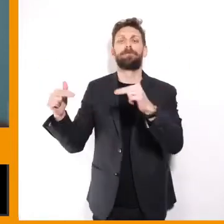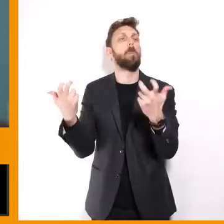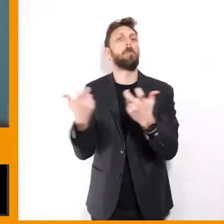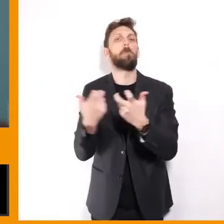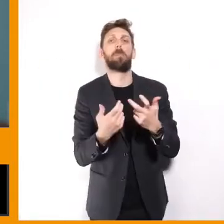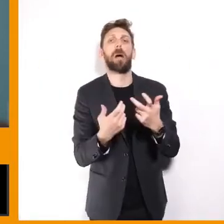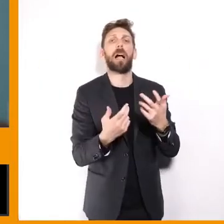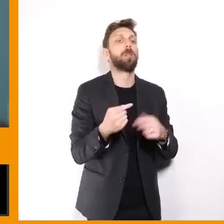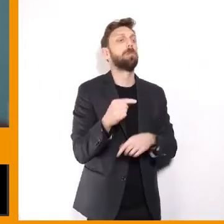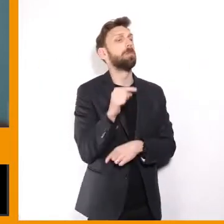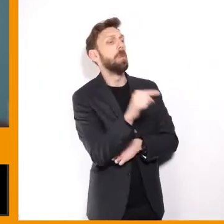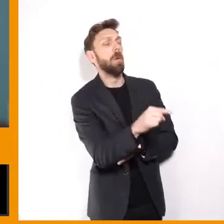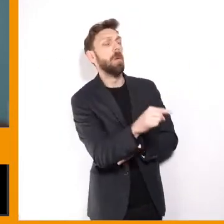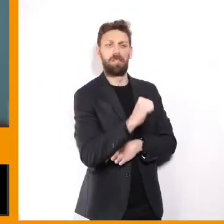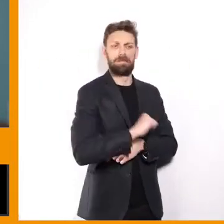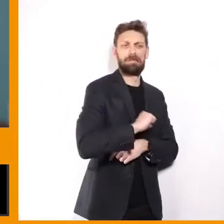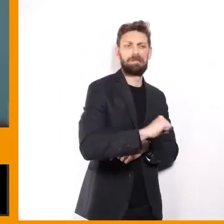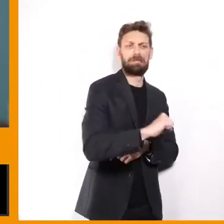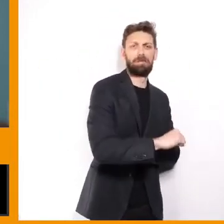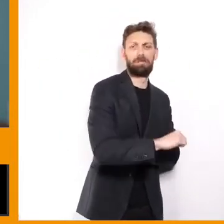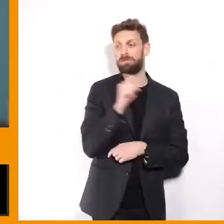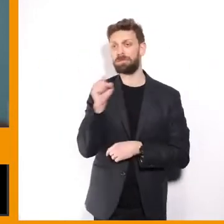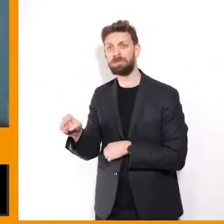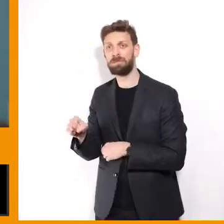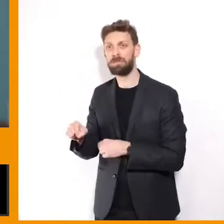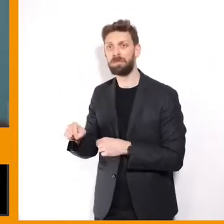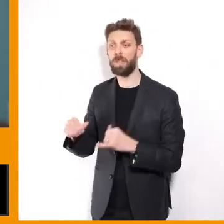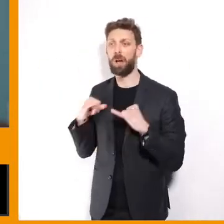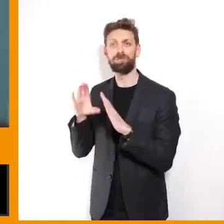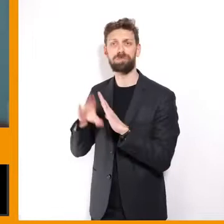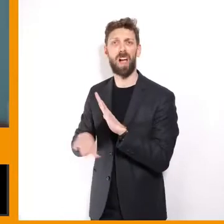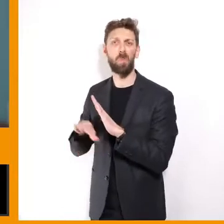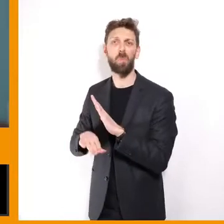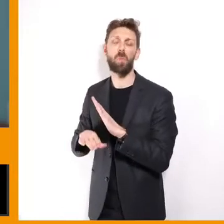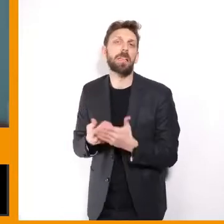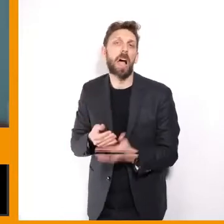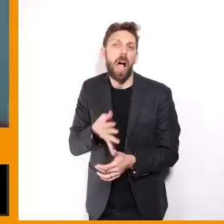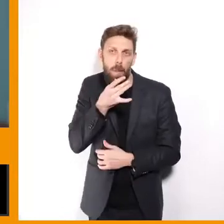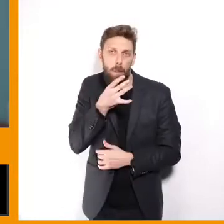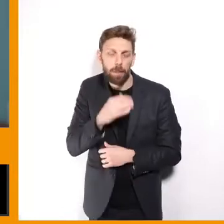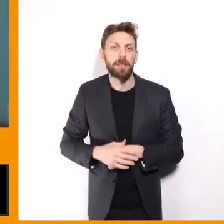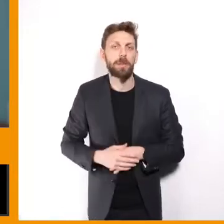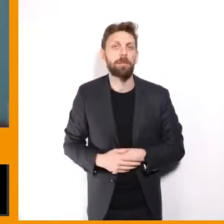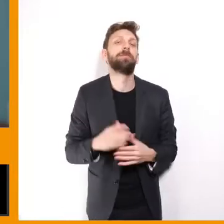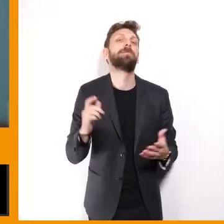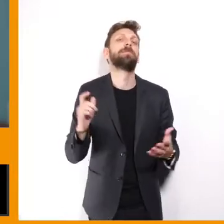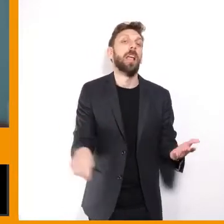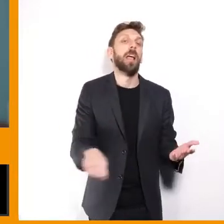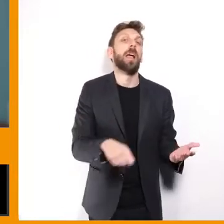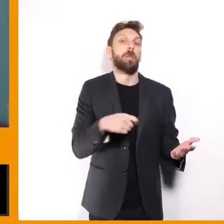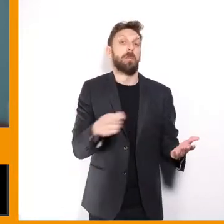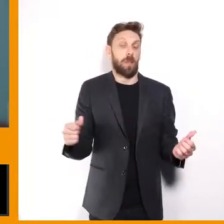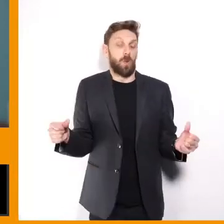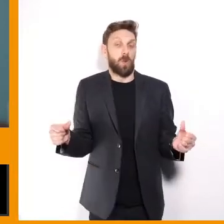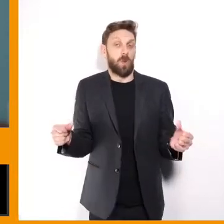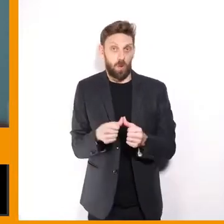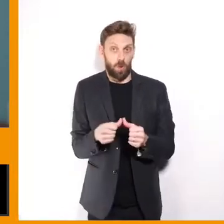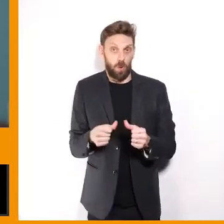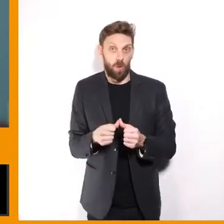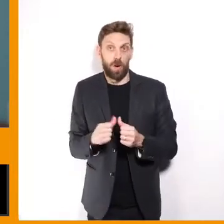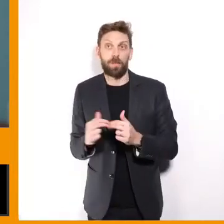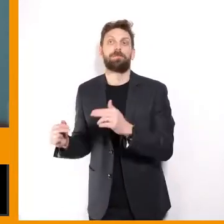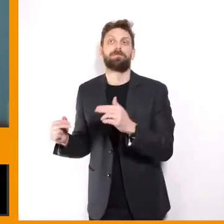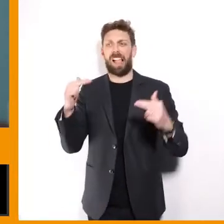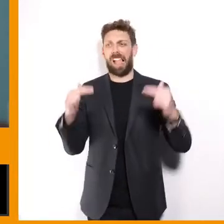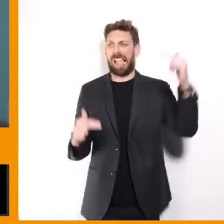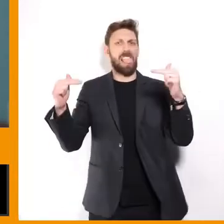fasse beaucoup plus et un département dans lequel on fasse beaucoup moins. Il y aura bien sûr besoin aussi d'harmoniser